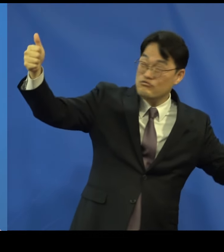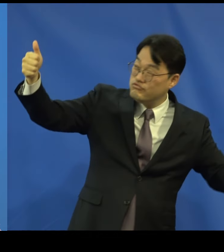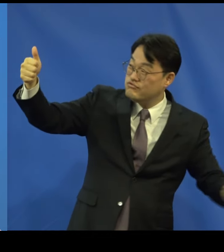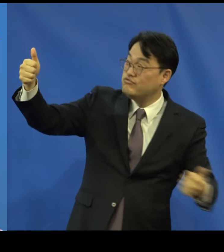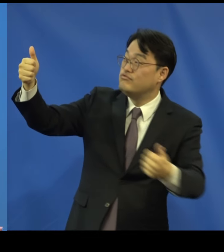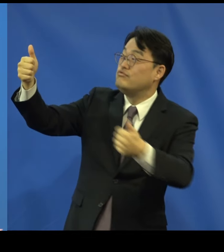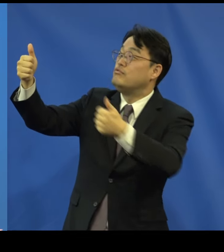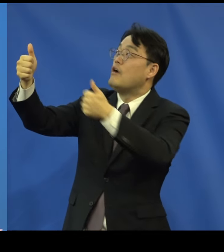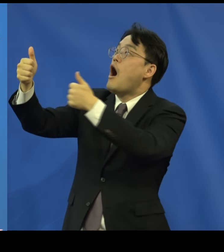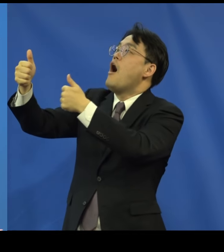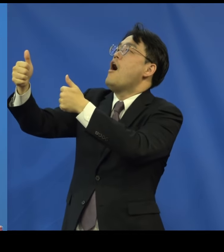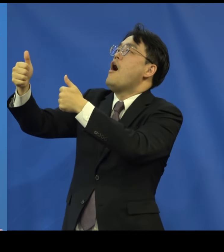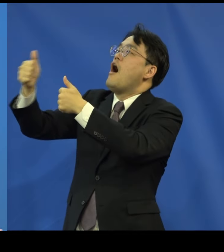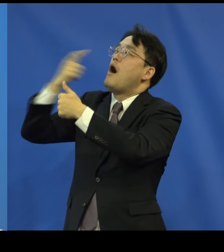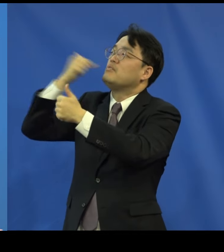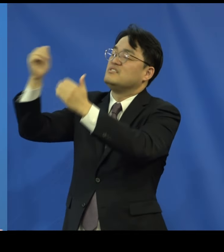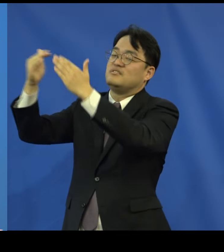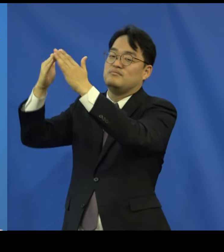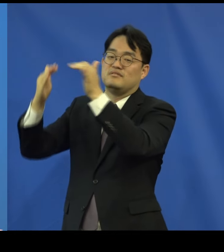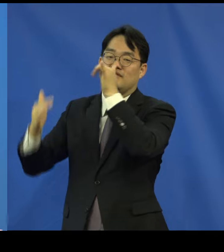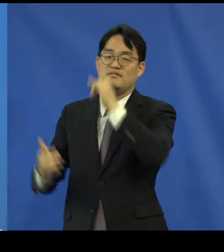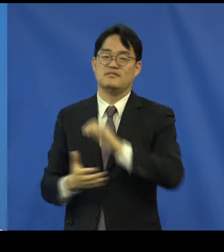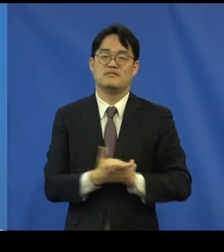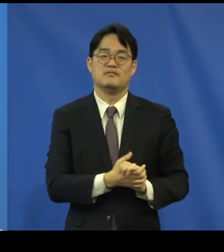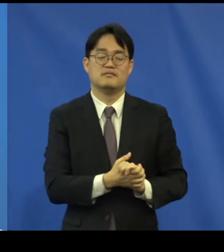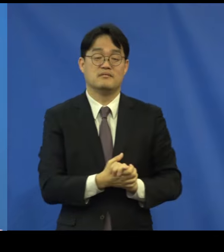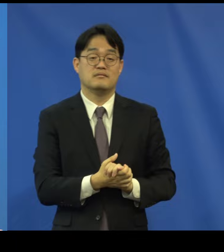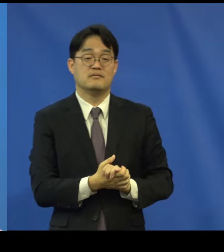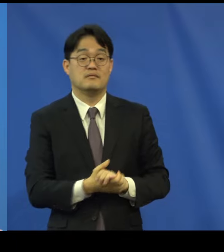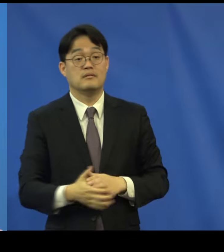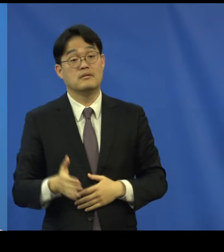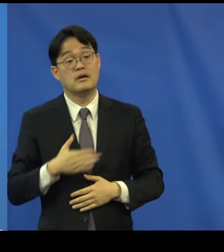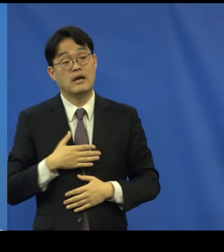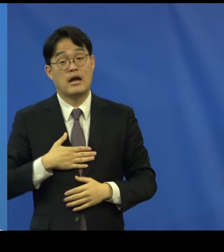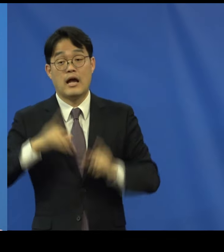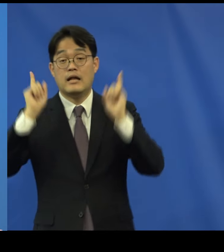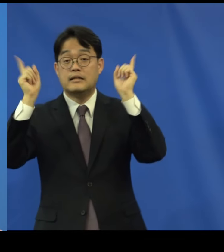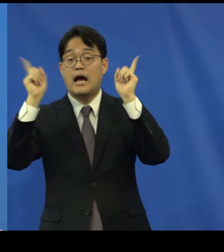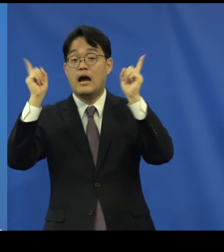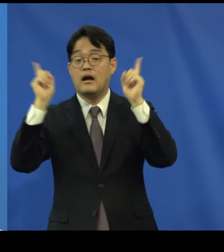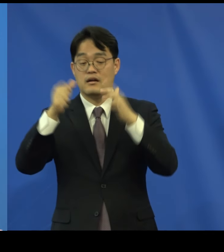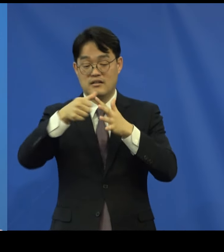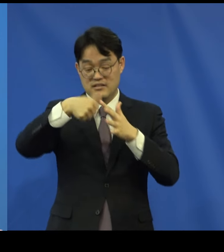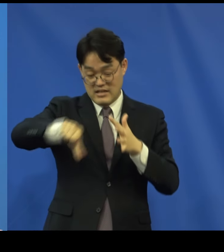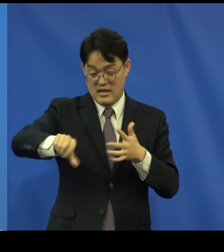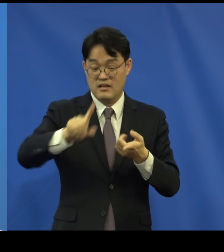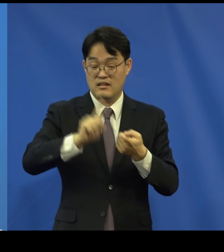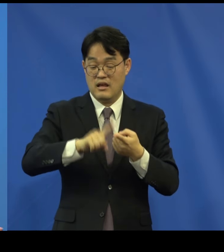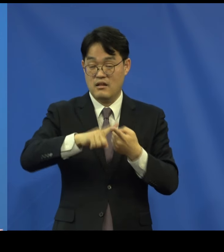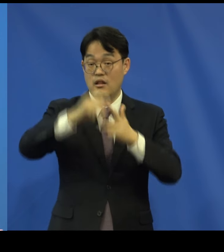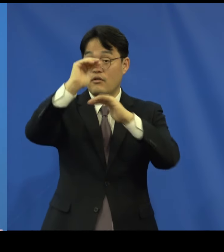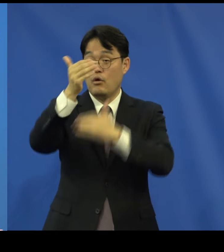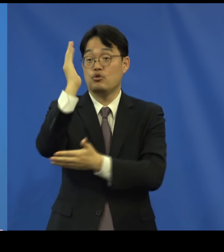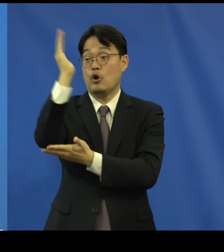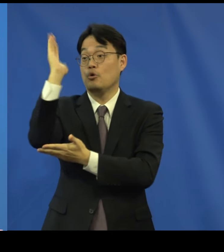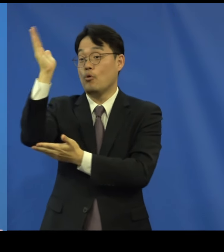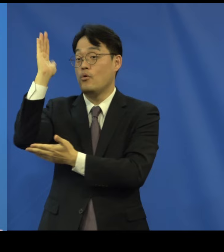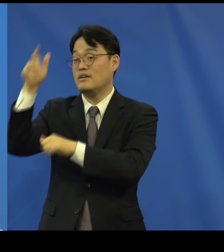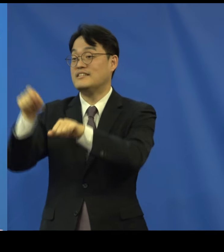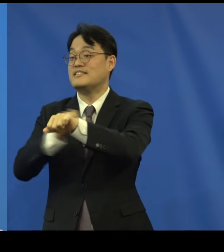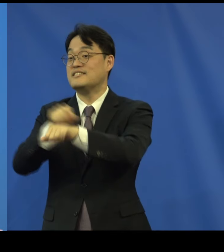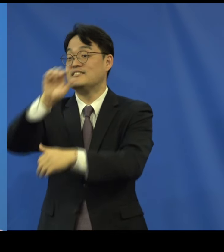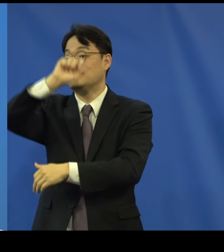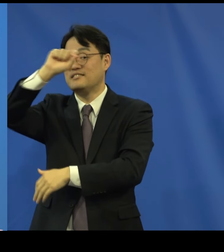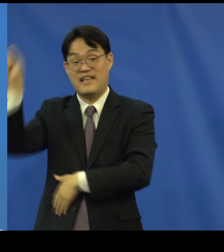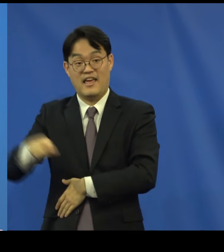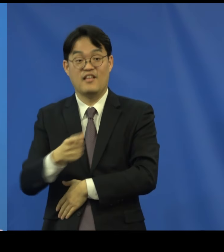특세에 설교를 한 적이 있습니다. 그 책으로도 나왔습니다만은 우리의 삶의 여정 전체를 얘기하는 아주 중요한 메시지가 그 비유